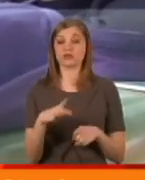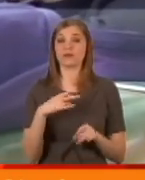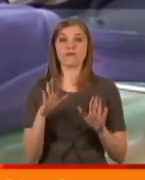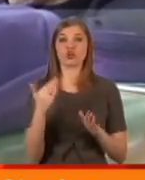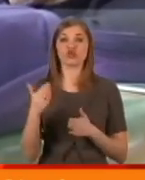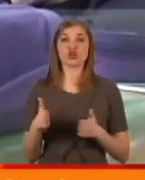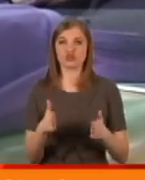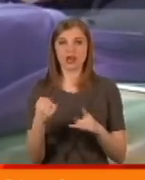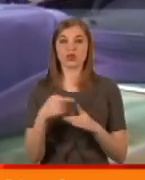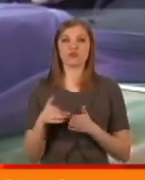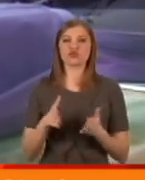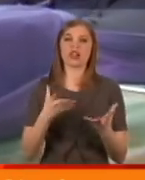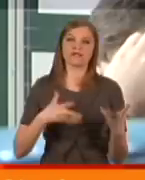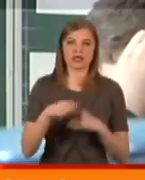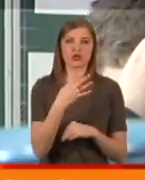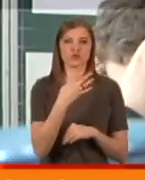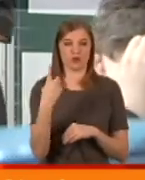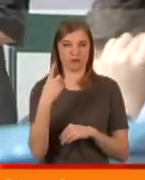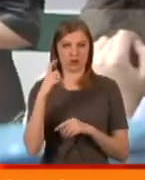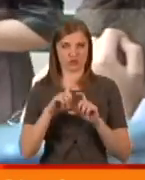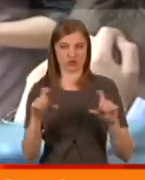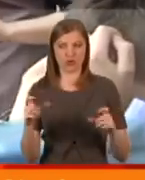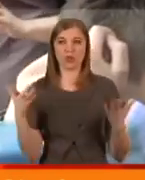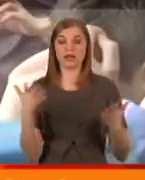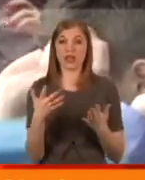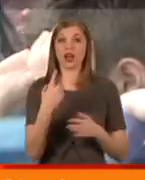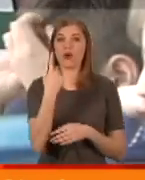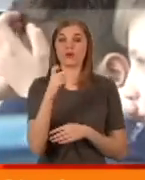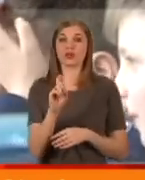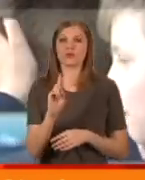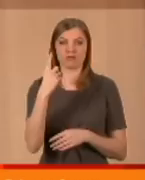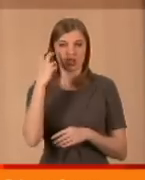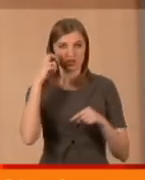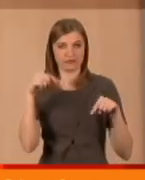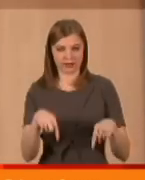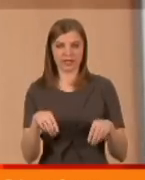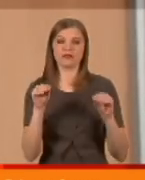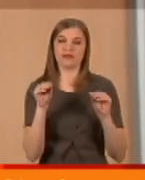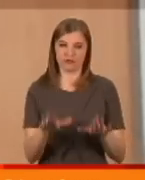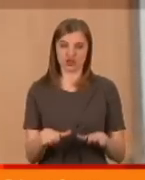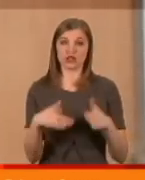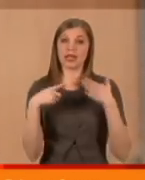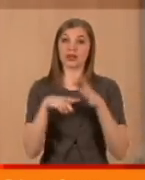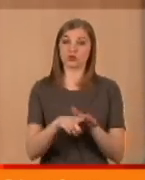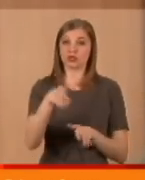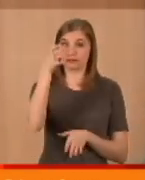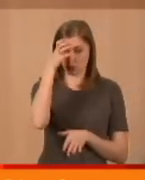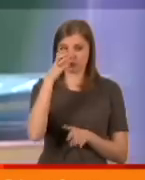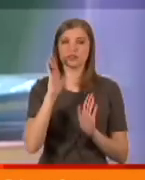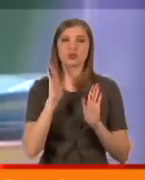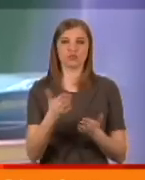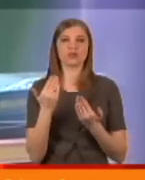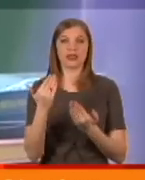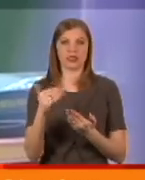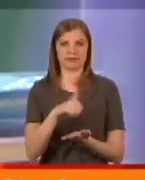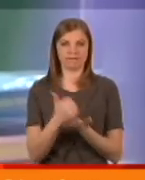не лише її шлях а й шлях усієї 41ї столичної школи яка однією з перших у Києві вирішила інклюзивна освіта стане